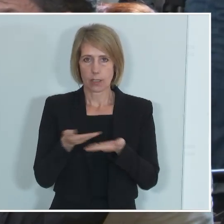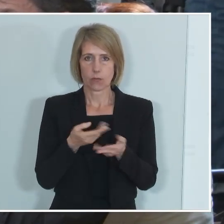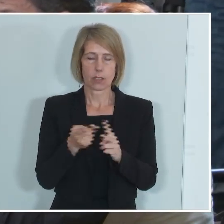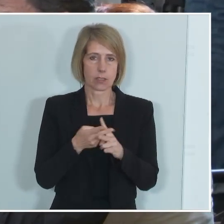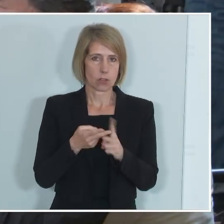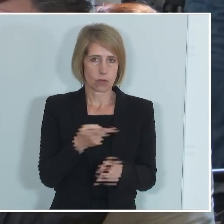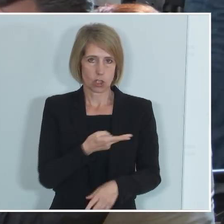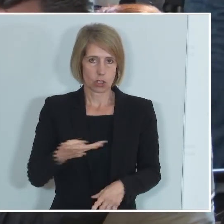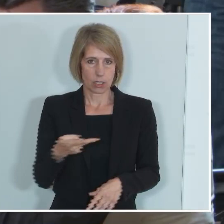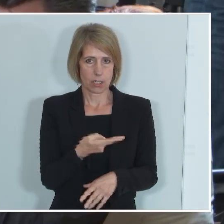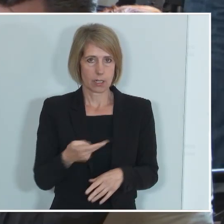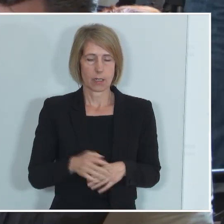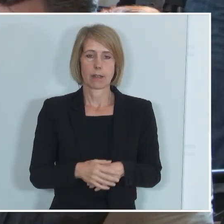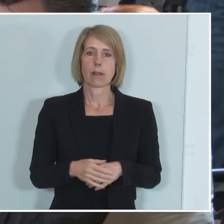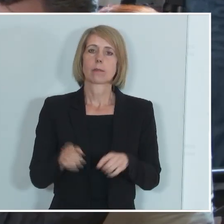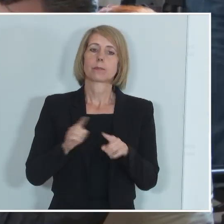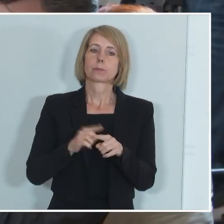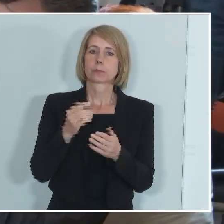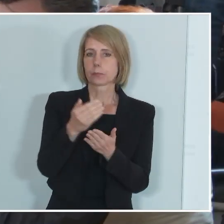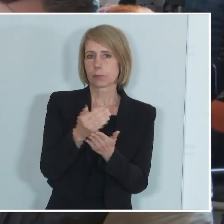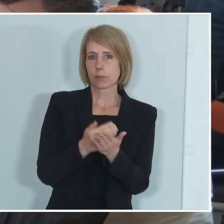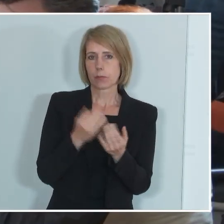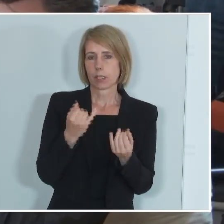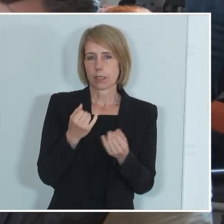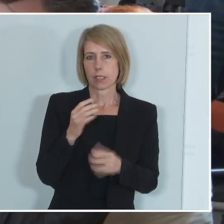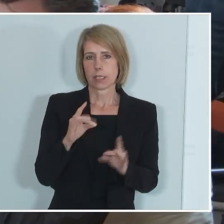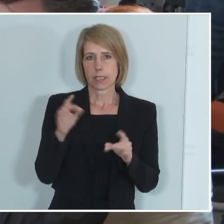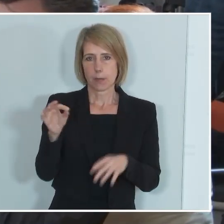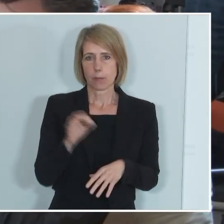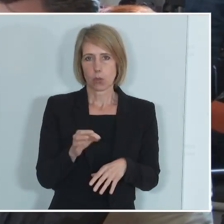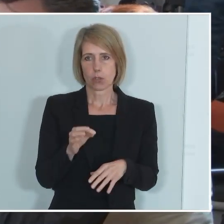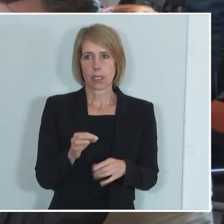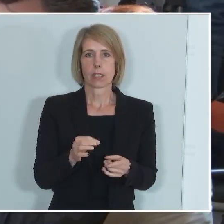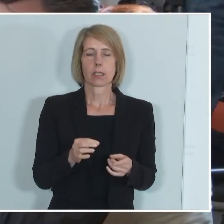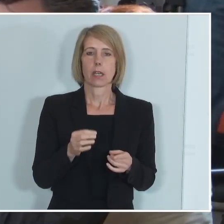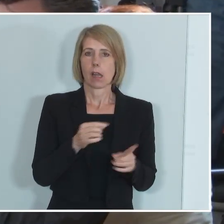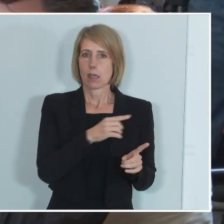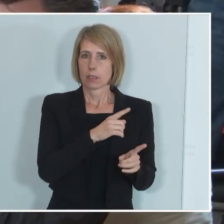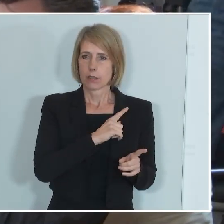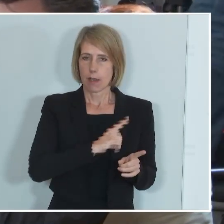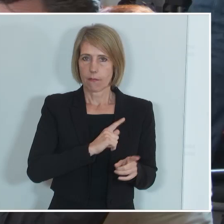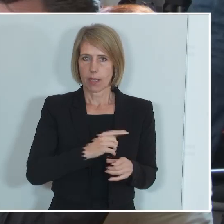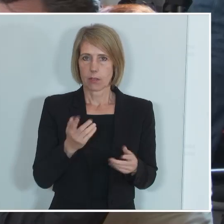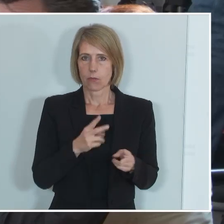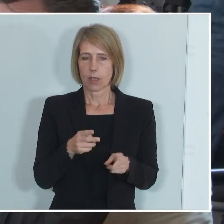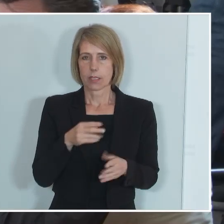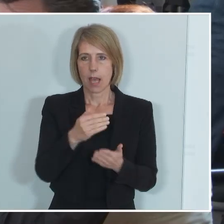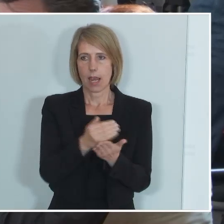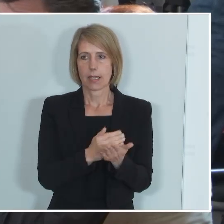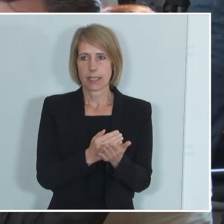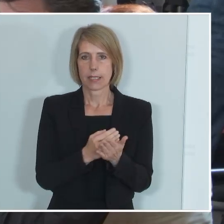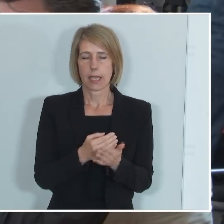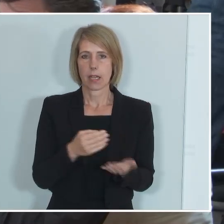die zweite Frage, eine Liste kurz, käme Stand jetzt auf rund 10% laut Umfragen. Rechnen Sie damit, dass Sebastian Kurz mit einer Liste antreten wird bei der